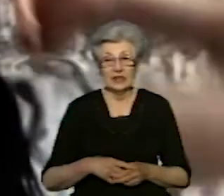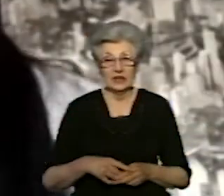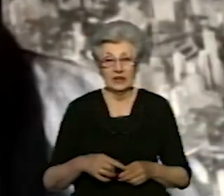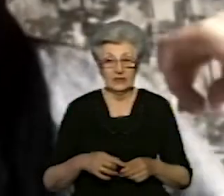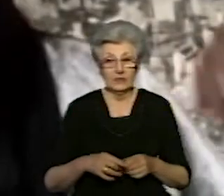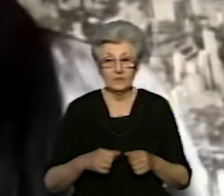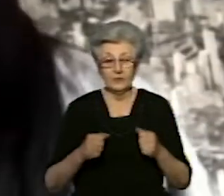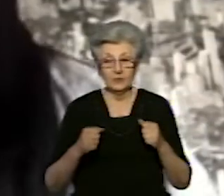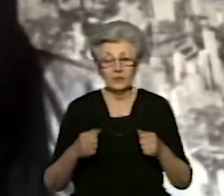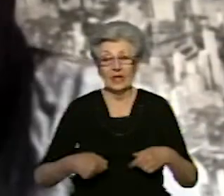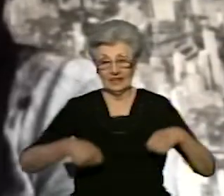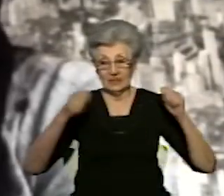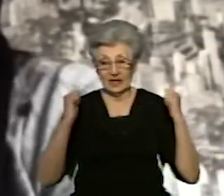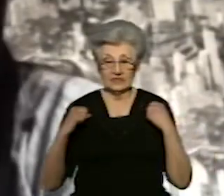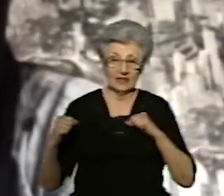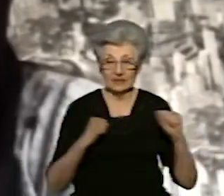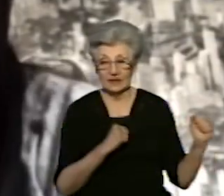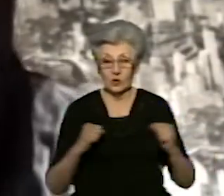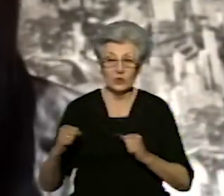отак назад розкрутувати,